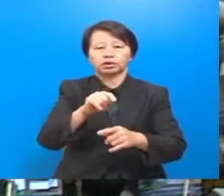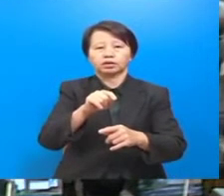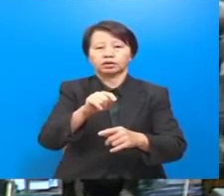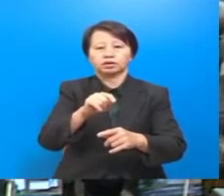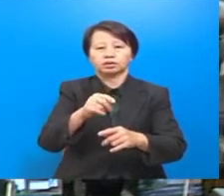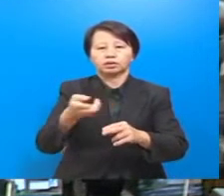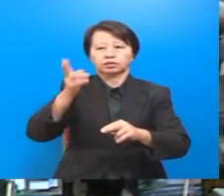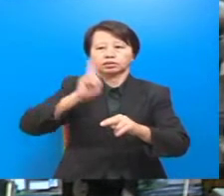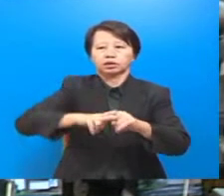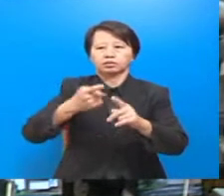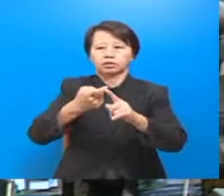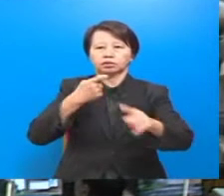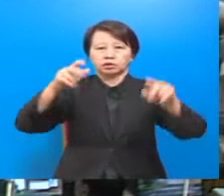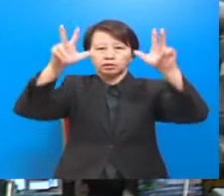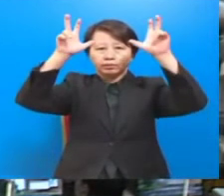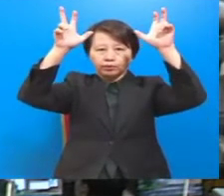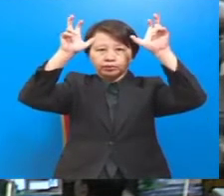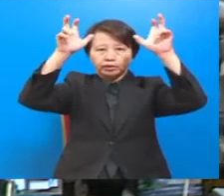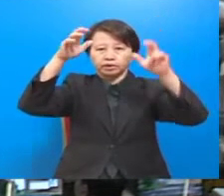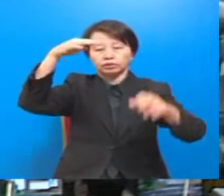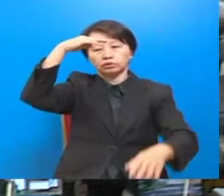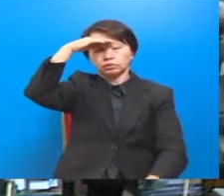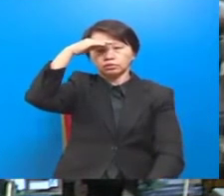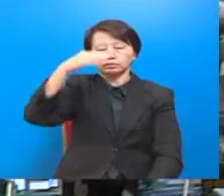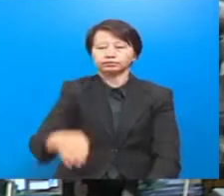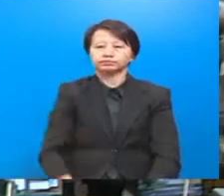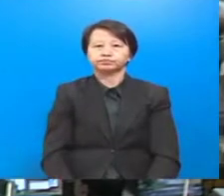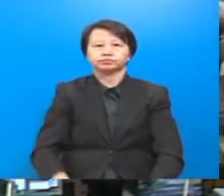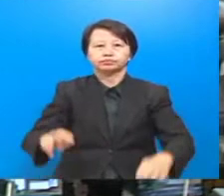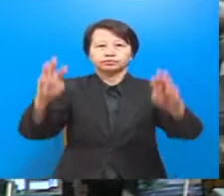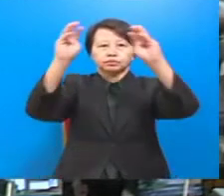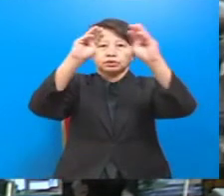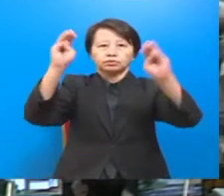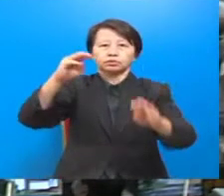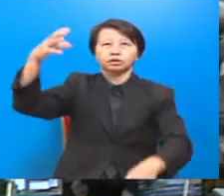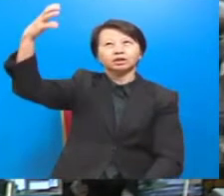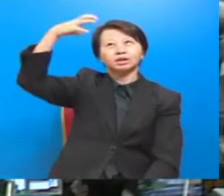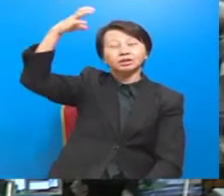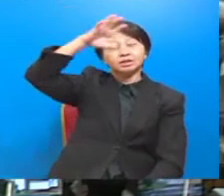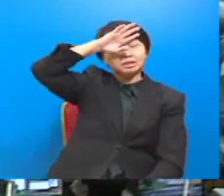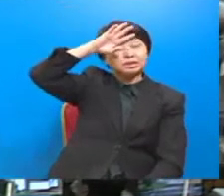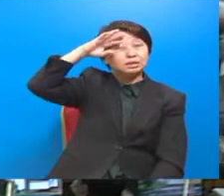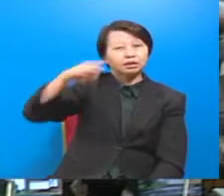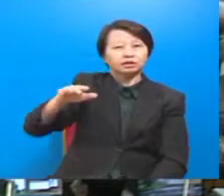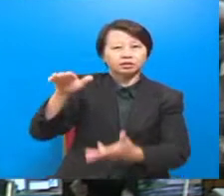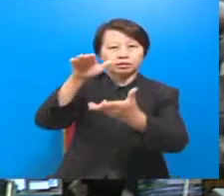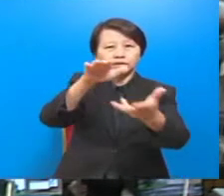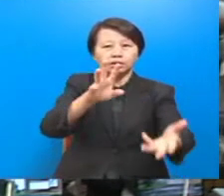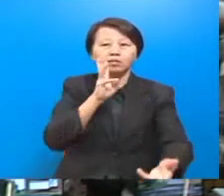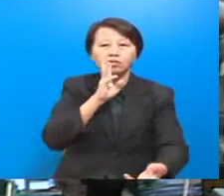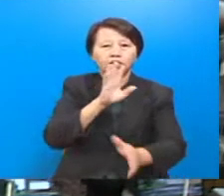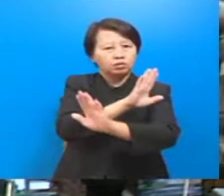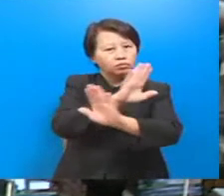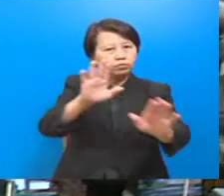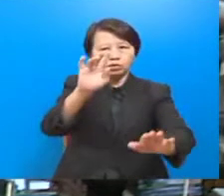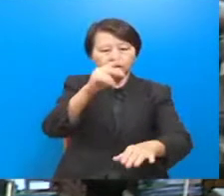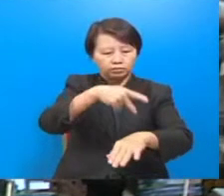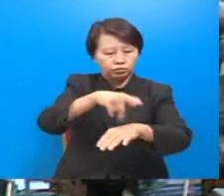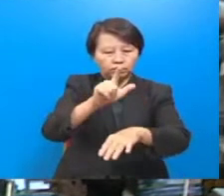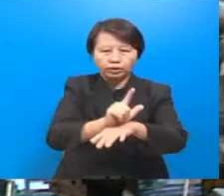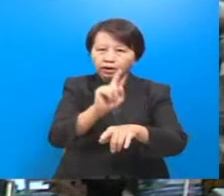ke musim kemarau dan masalah bekalan air ini bukan hanya di langkawi tentunya